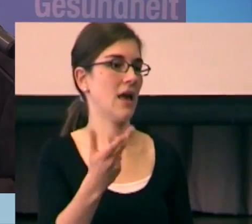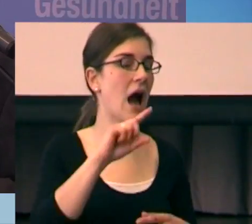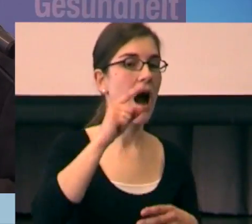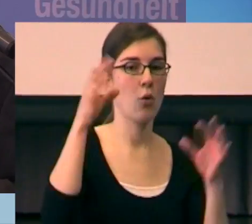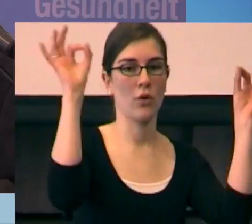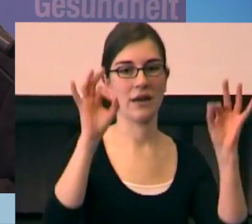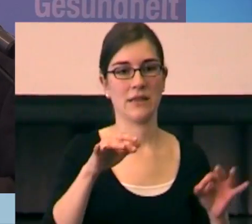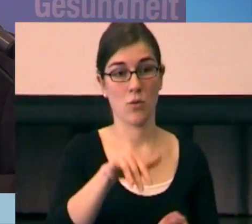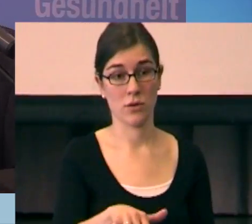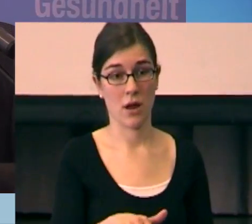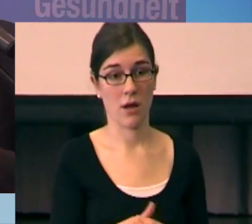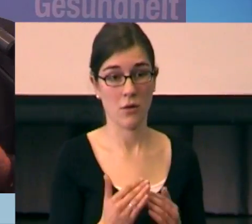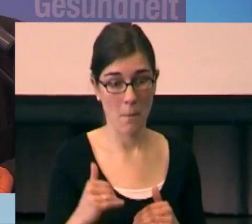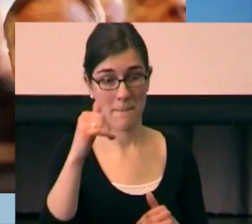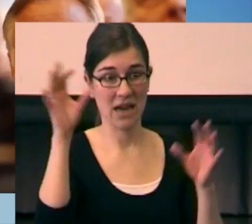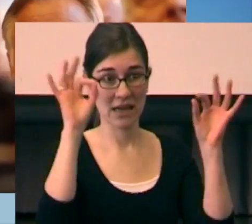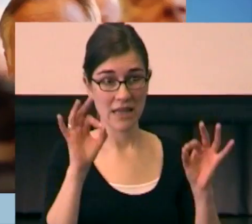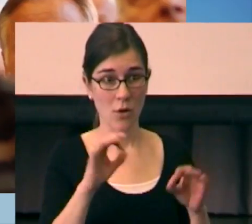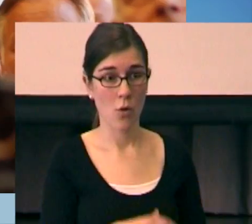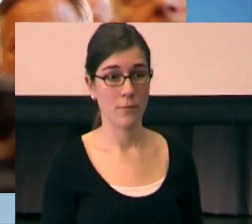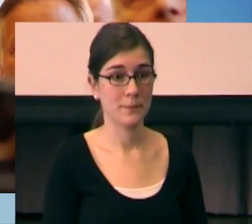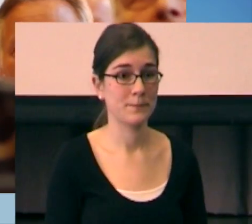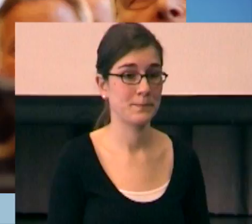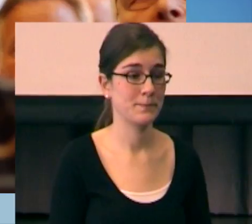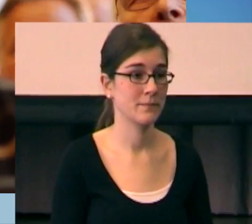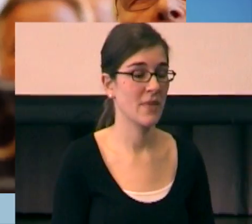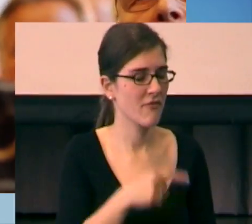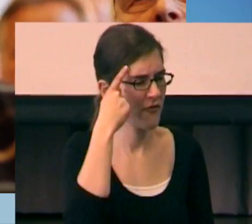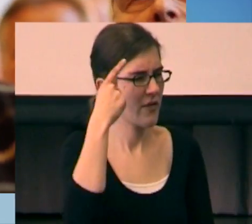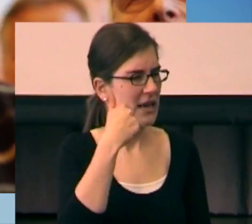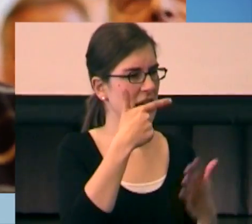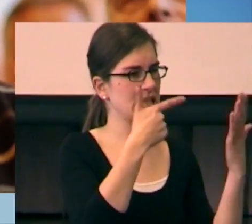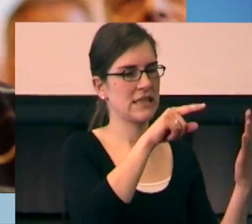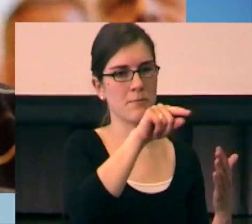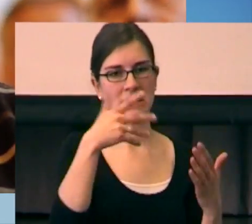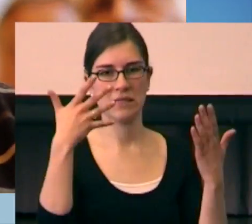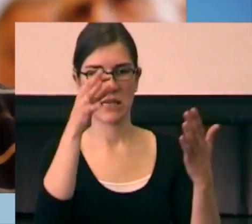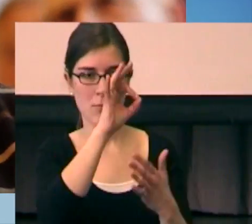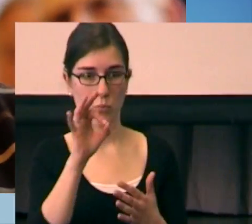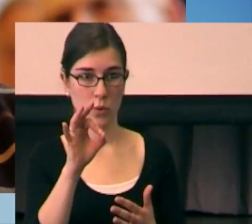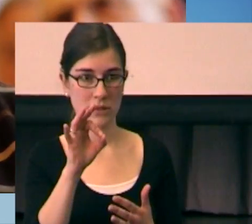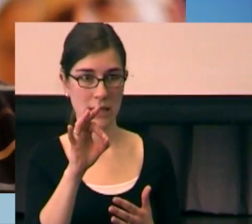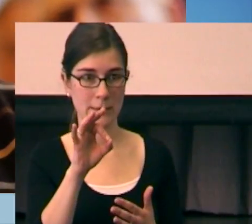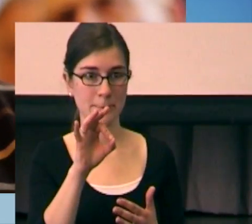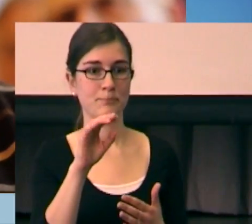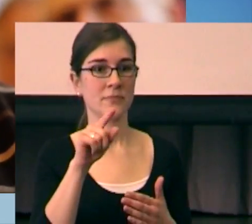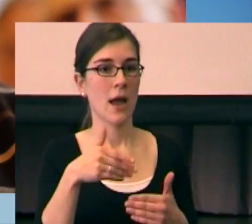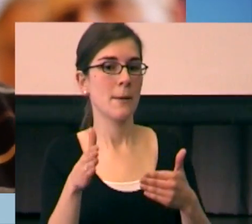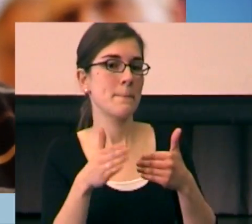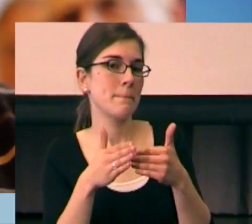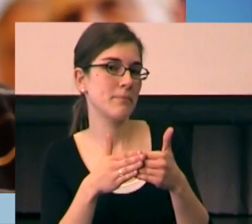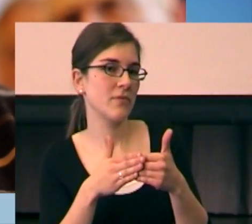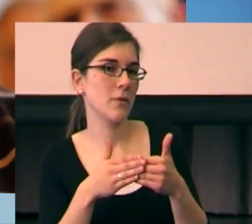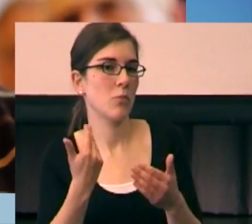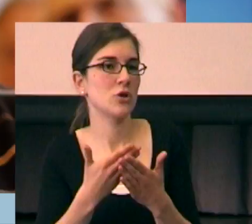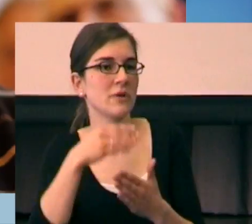zu bekommen. Wir wissen, dass bei 7 bis 10 Prozent aller Patienten, bei denen ein Na, Angehöriger, in dem